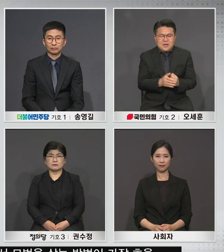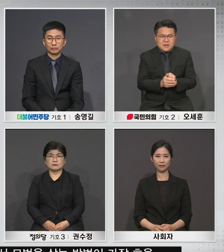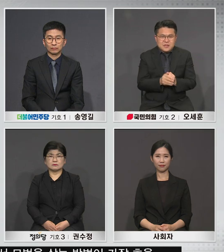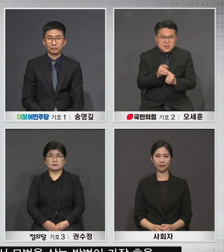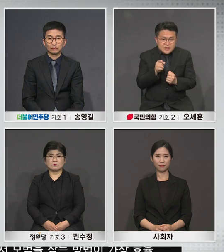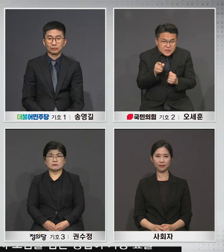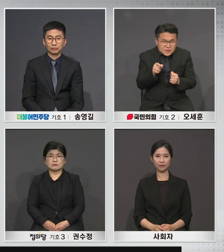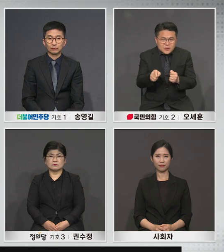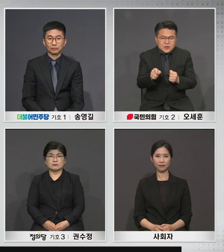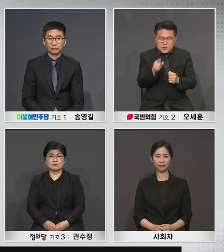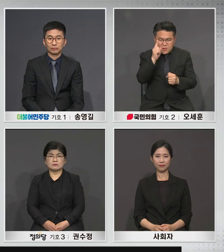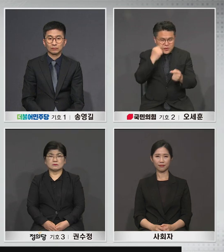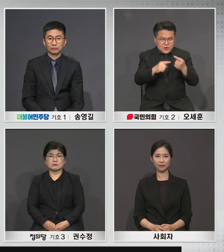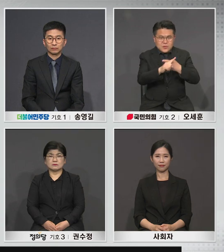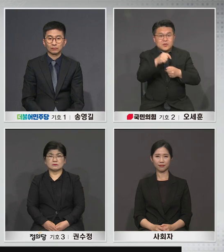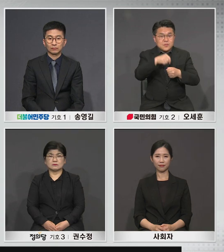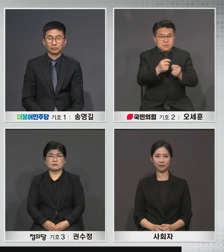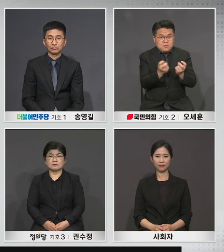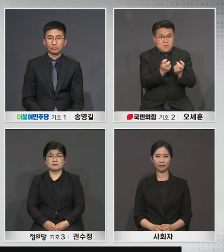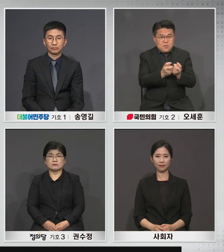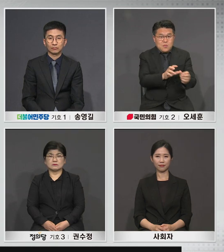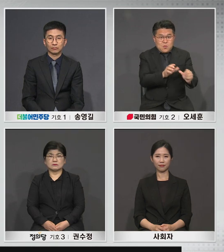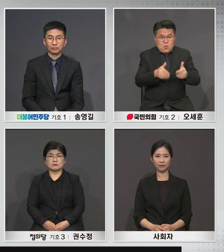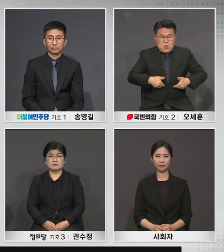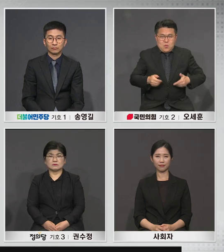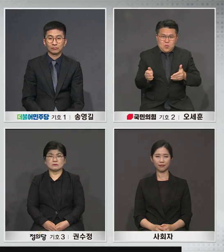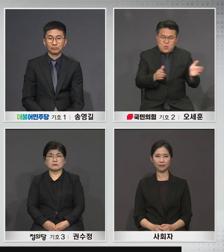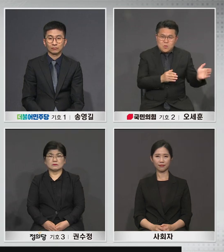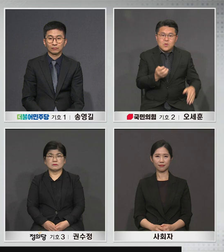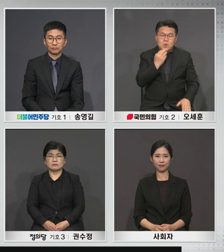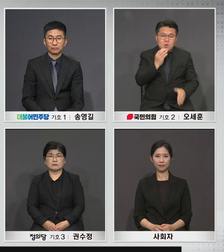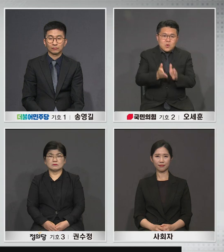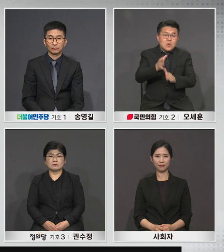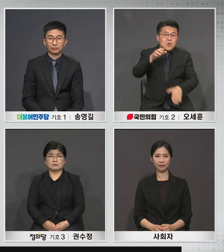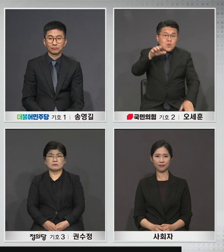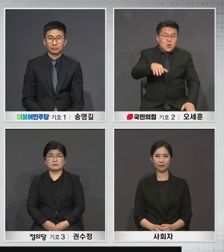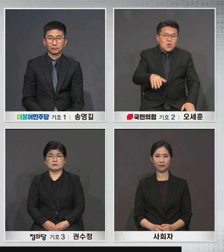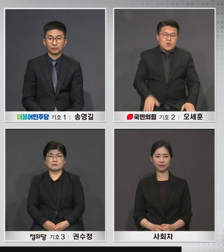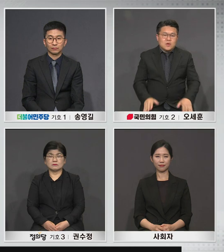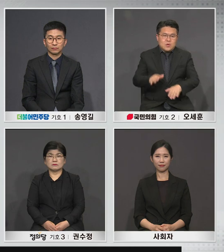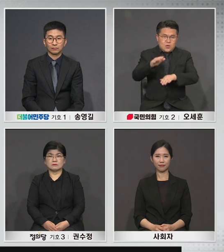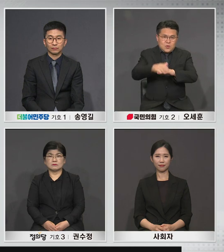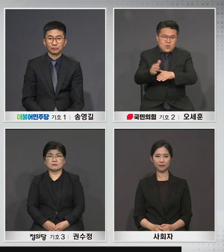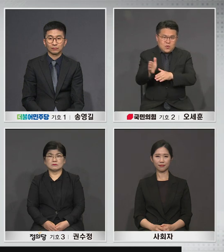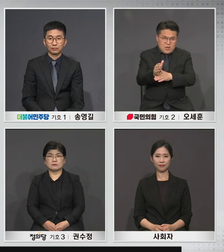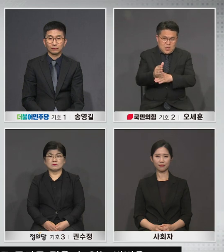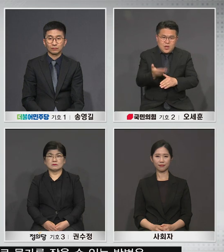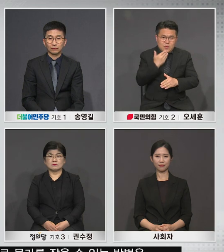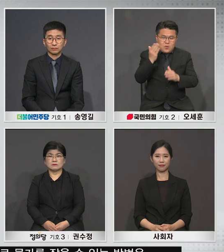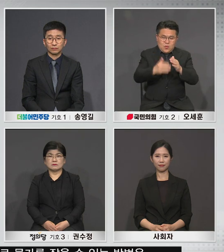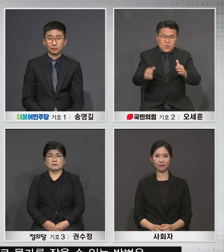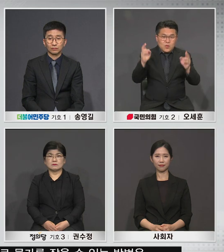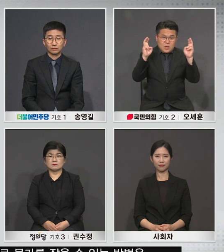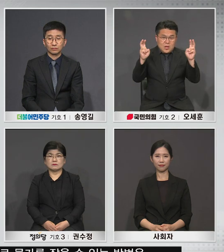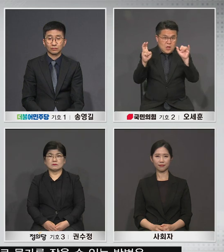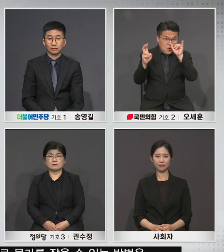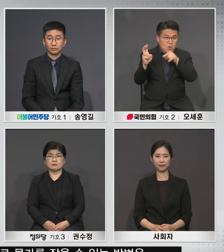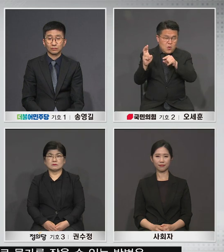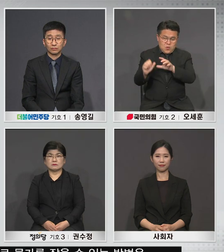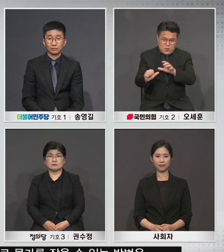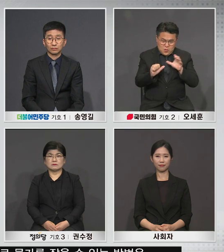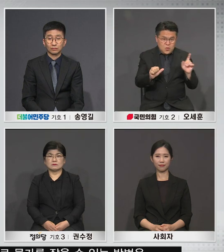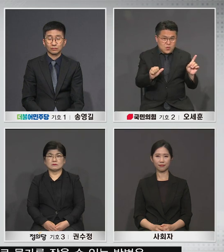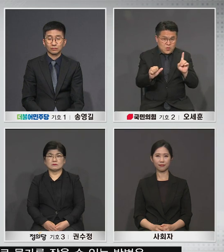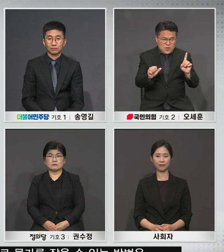포지티브한 방법을 쓸 수밖에 없고요. 또 서울시에는 농수산물식품공사가 있습니다. 이 공사를 활용을